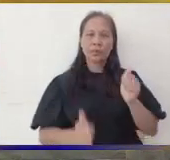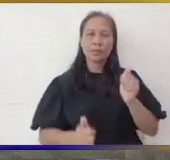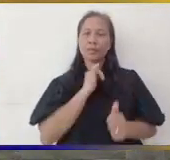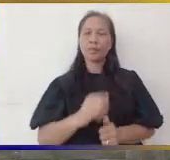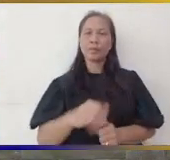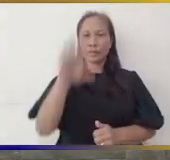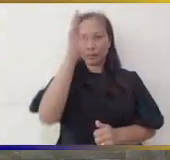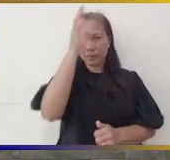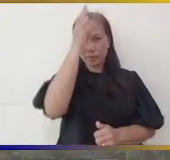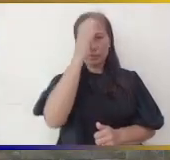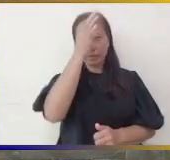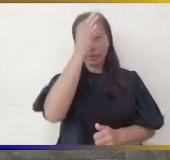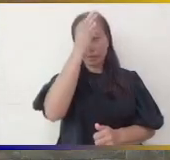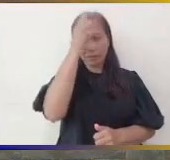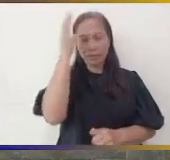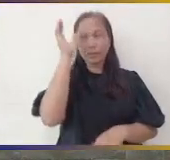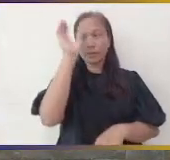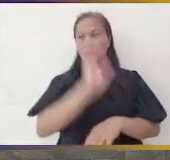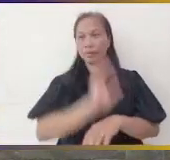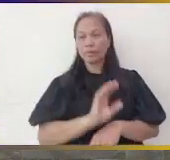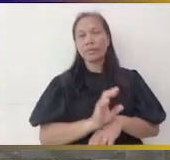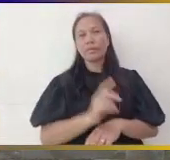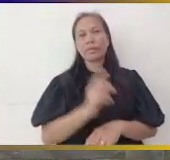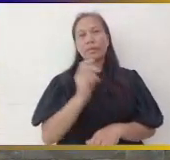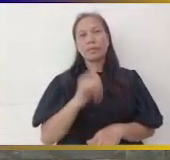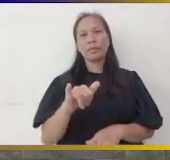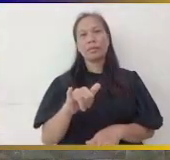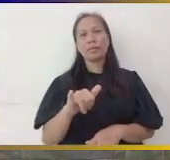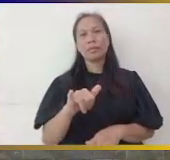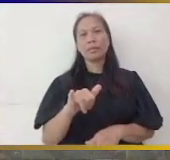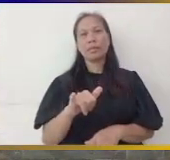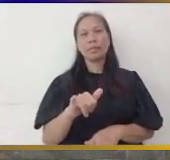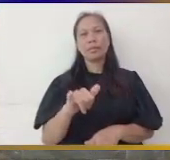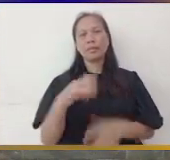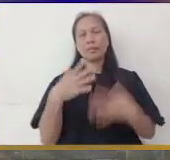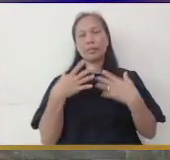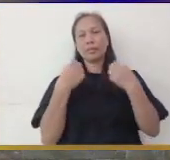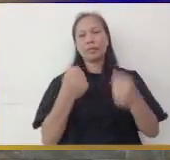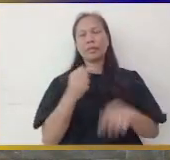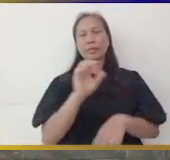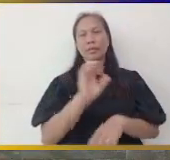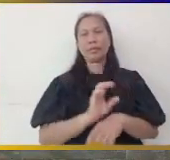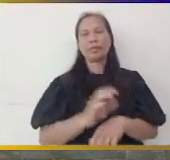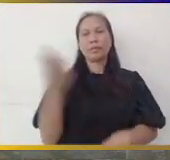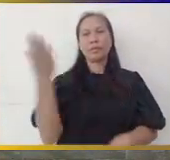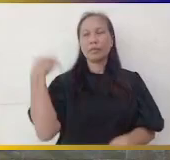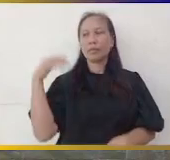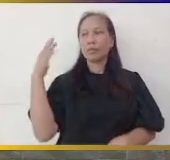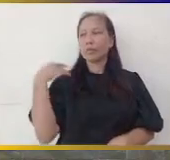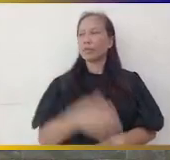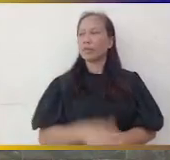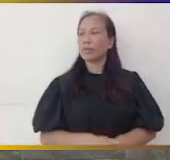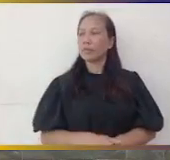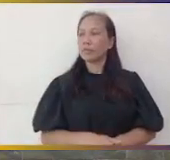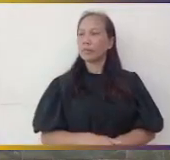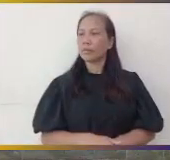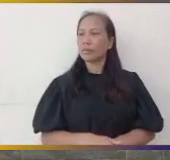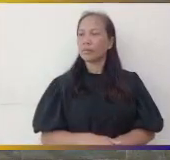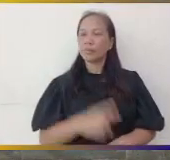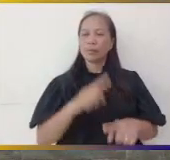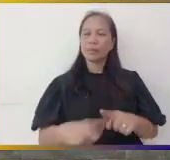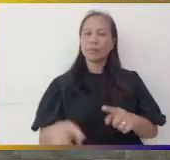po ang kinikilalang state church by that time now during those times mga kapatid duming dumating din sa